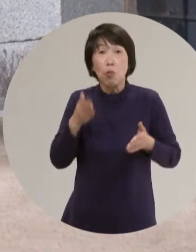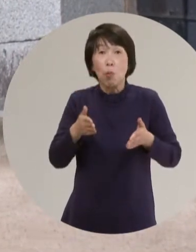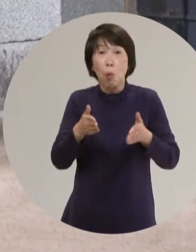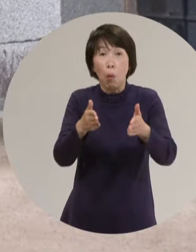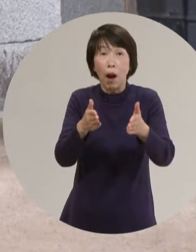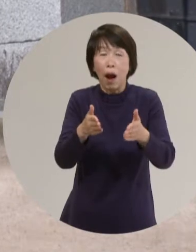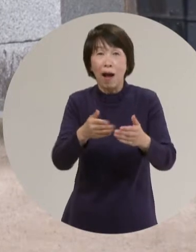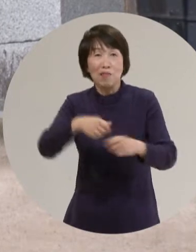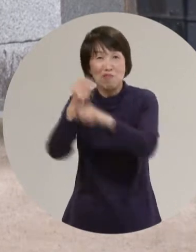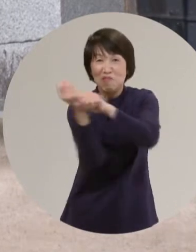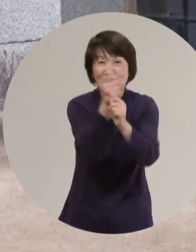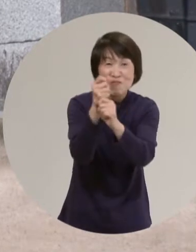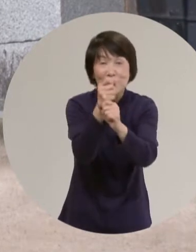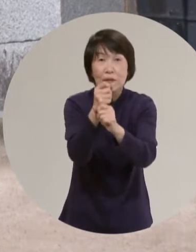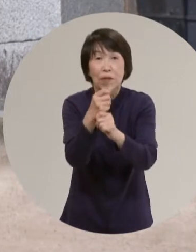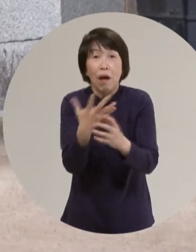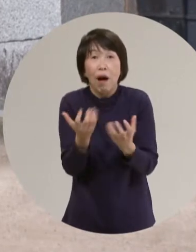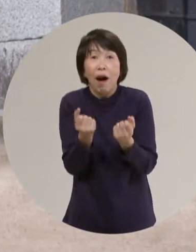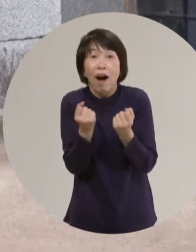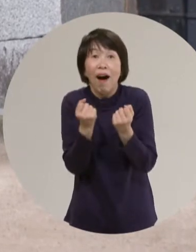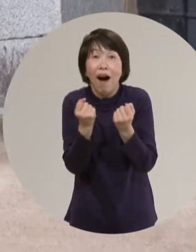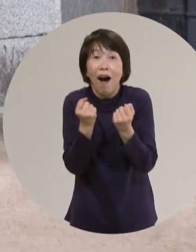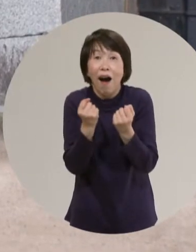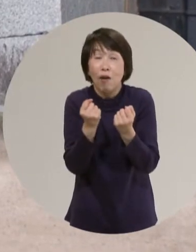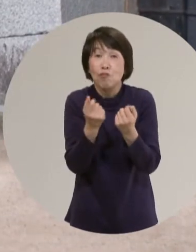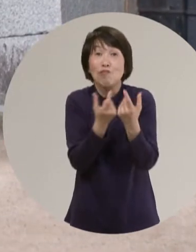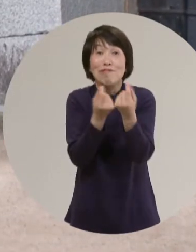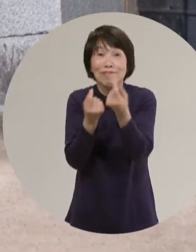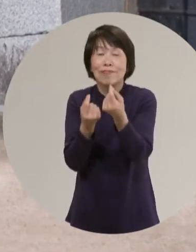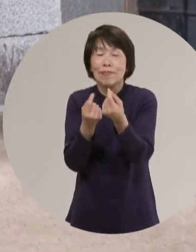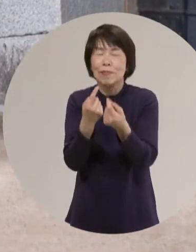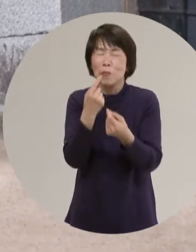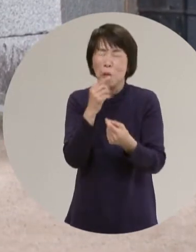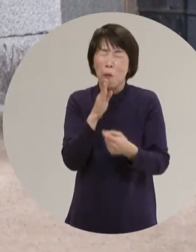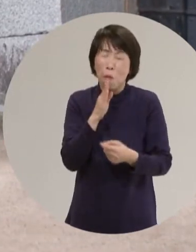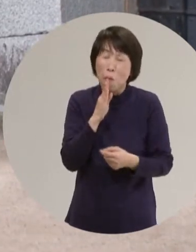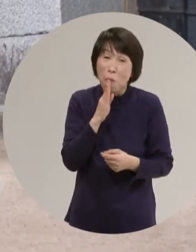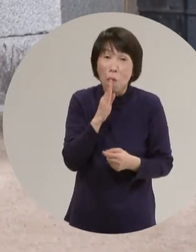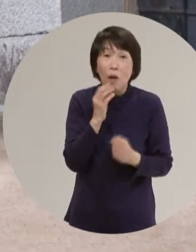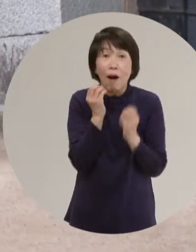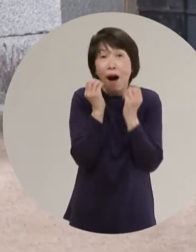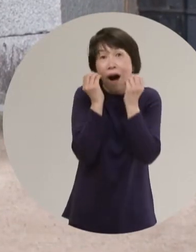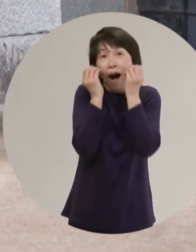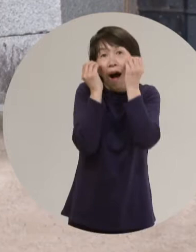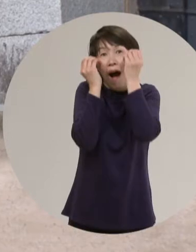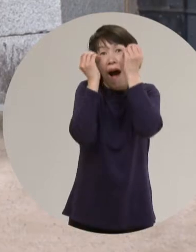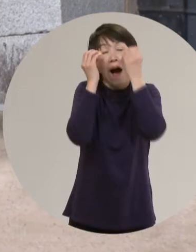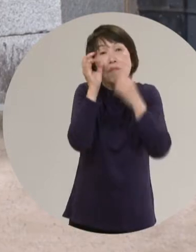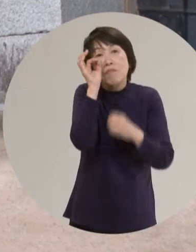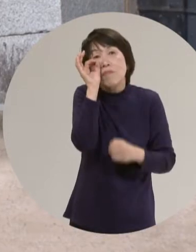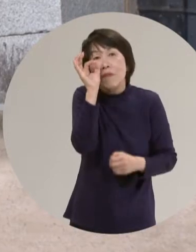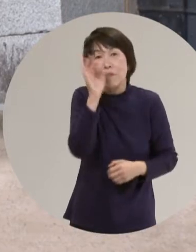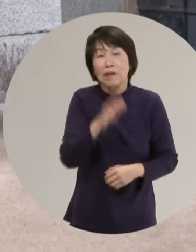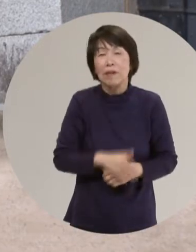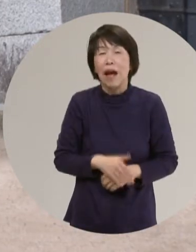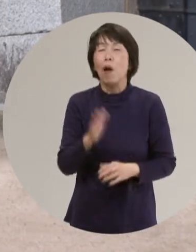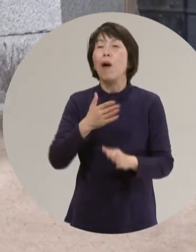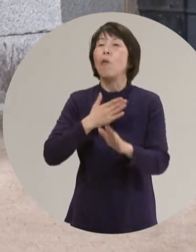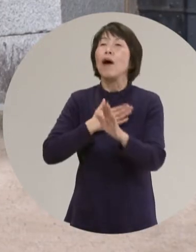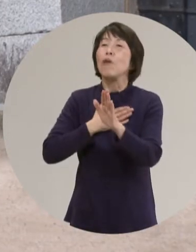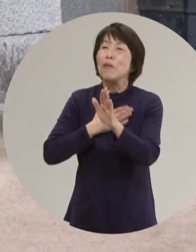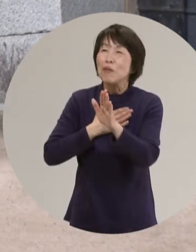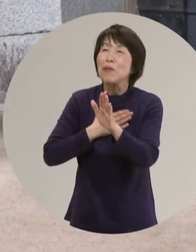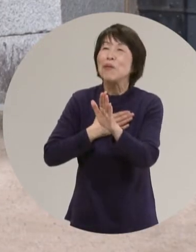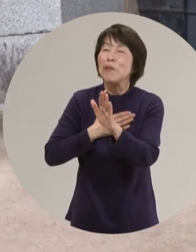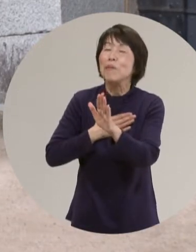あれ時々ハラハラ手に汗握るってそんな感じしませんか。いや僕もね本当にうわー言って見てしまうんですよね。 いやいや